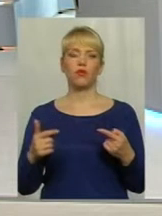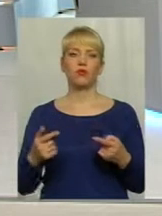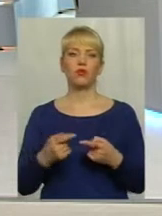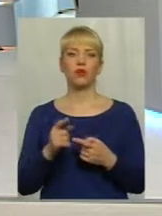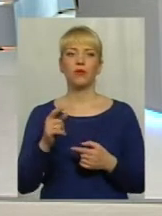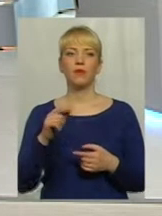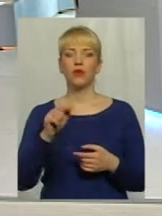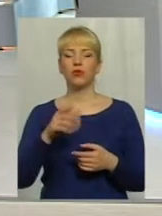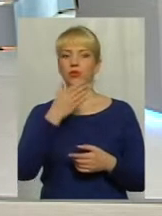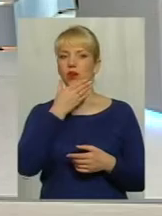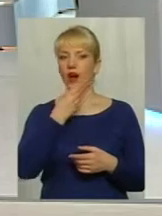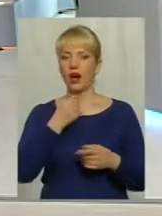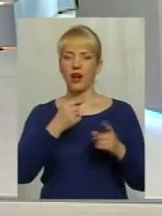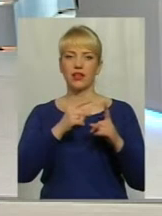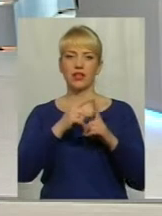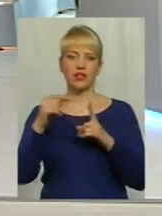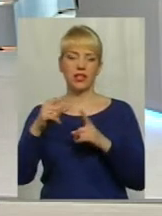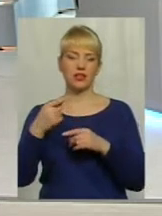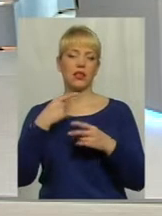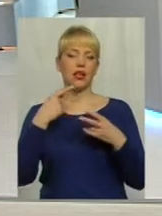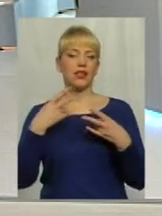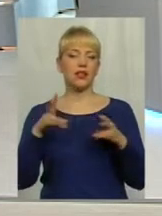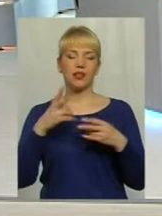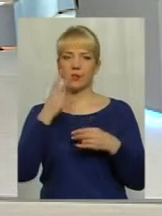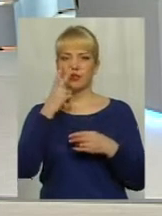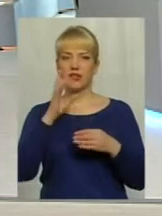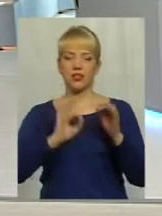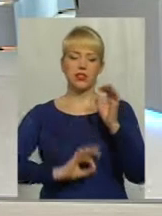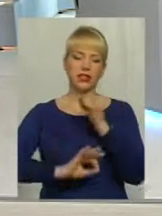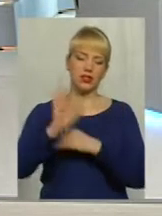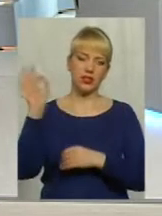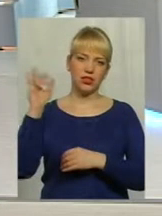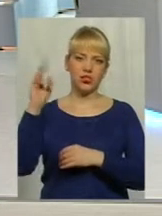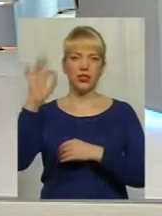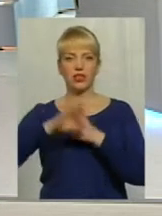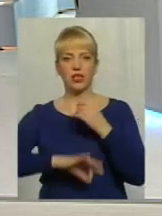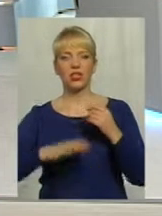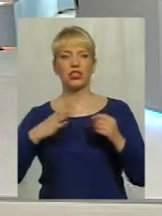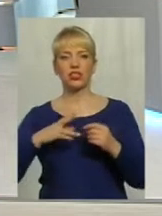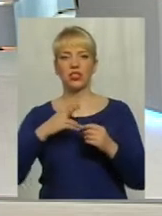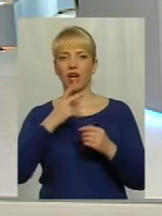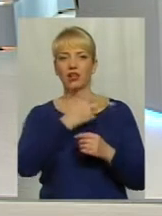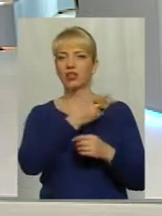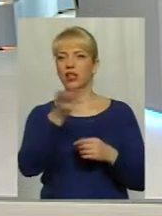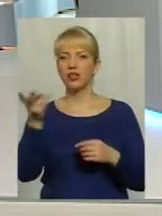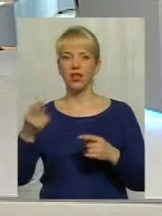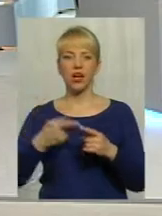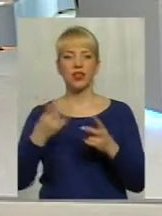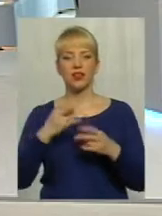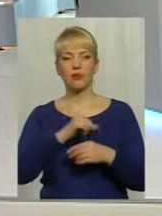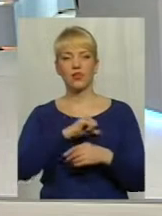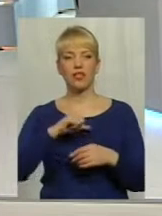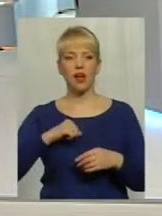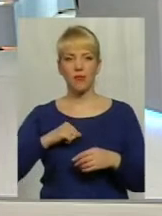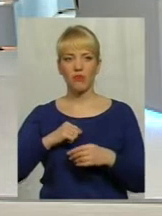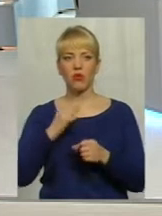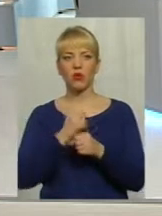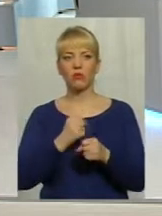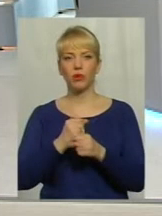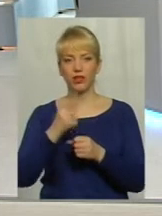не треба дивитися на захід, чи дивитися на схід, і чекати, що хтось за тебе щось зробить. Треба дивитися, самому робити, і